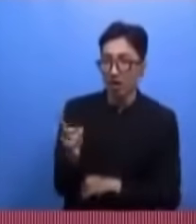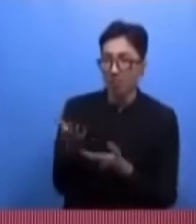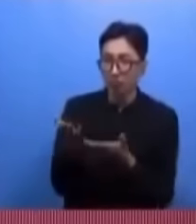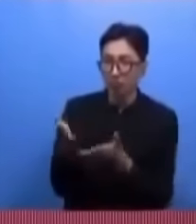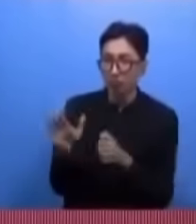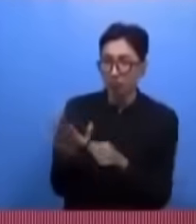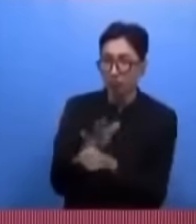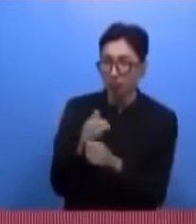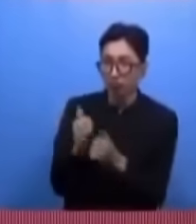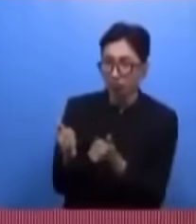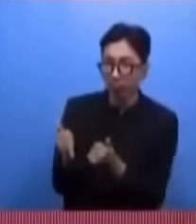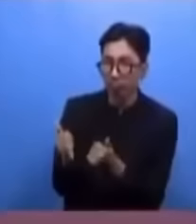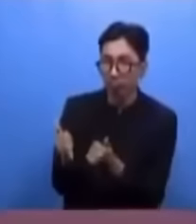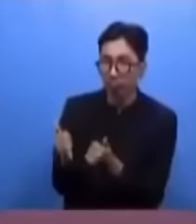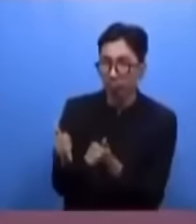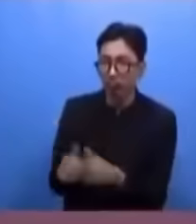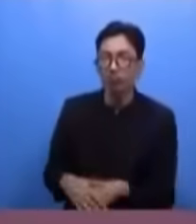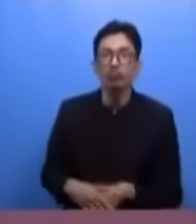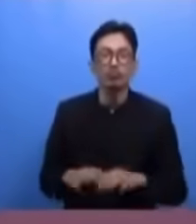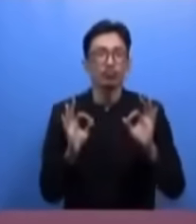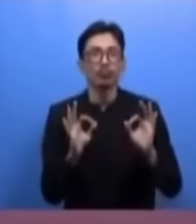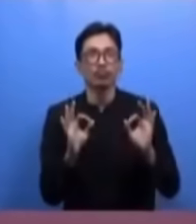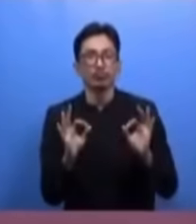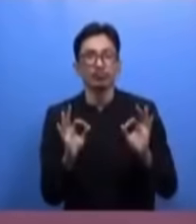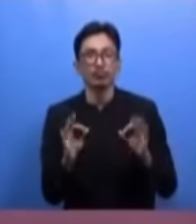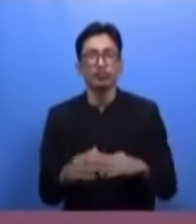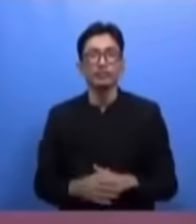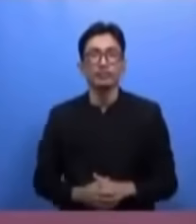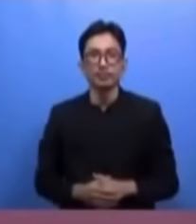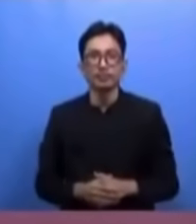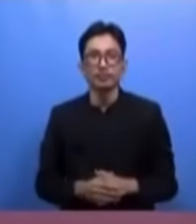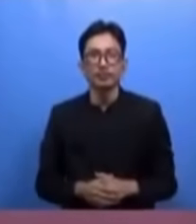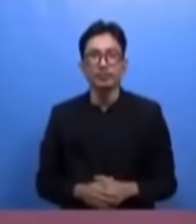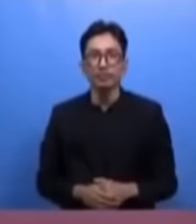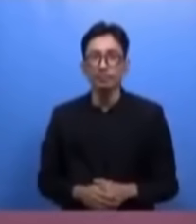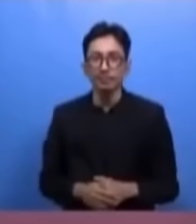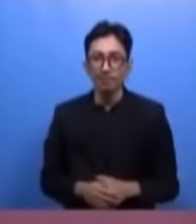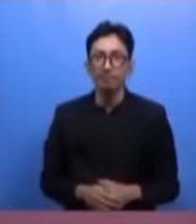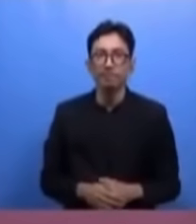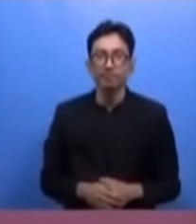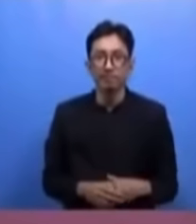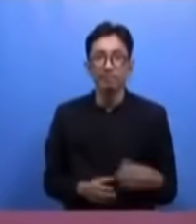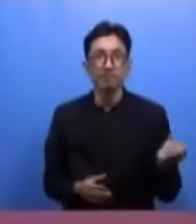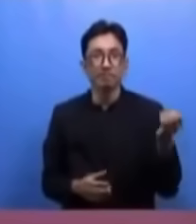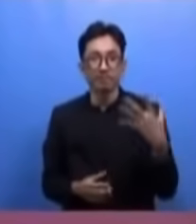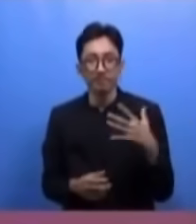Cukup. Baik. Selanjutnya calon